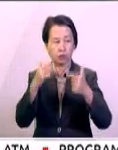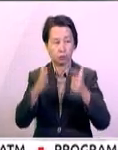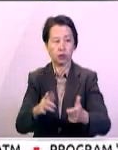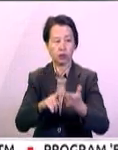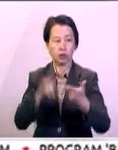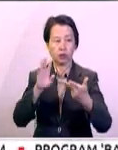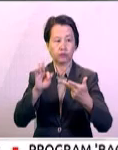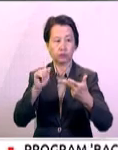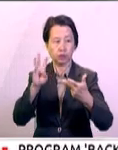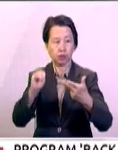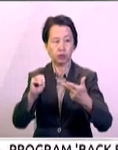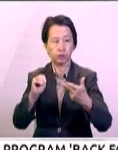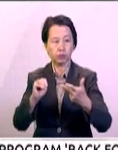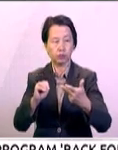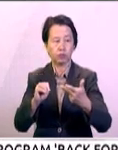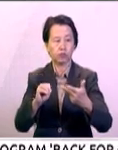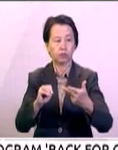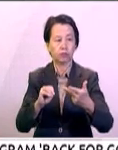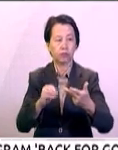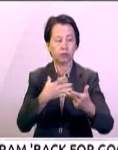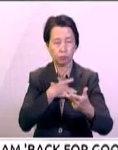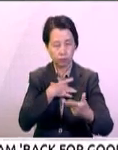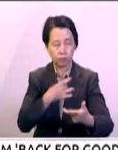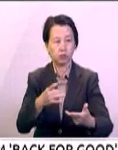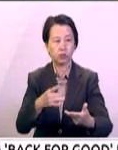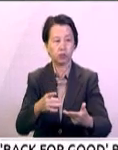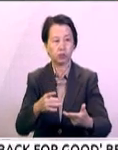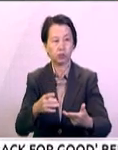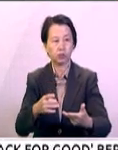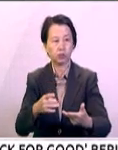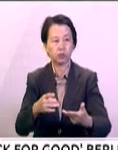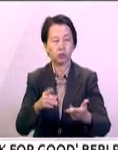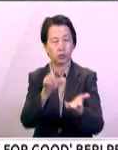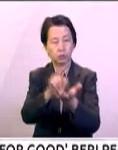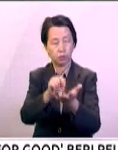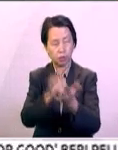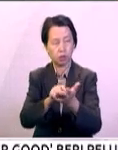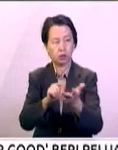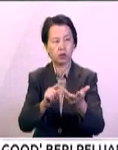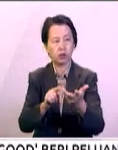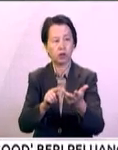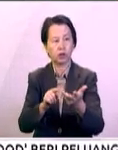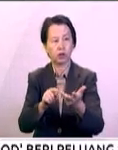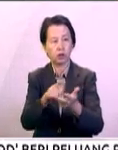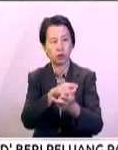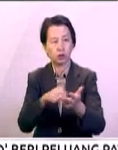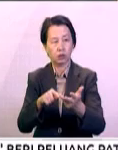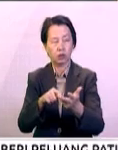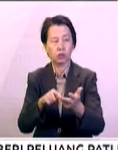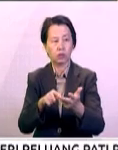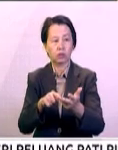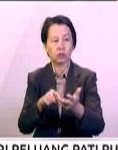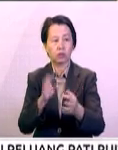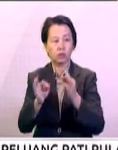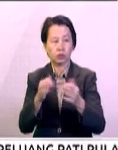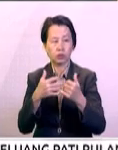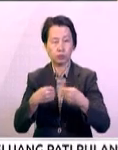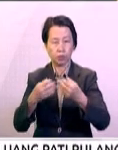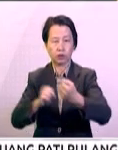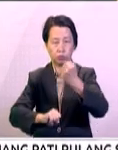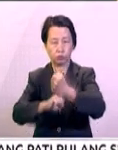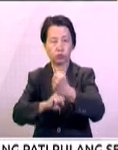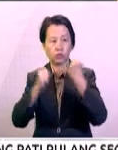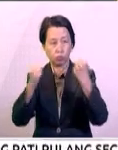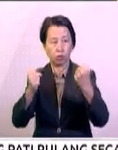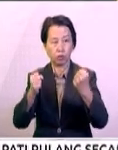FAM, peminat, media dan semuanya rakyat apa memberi sokongan kuat untuk